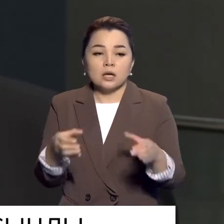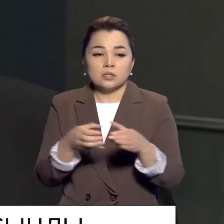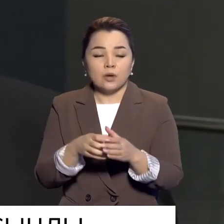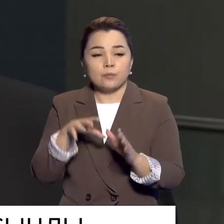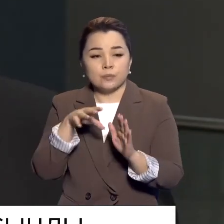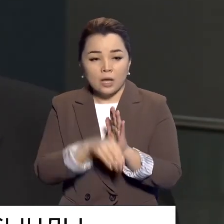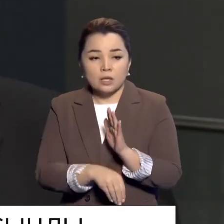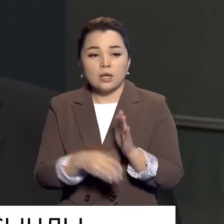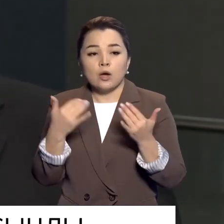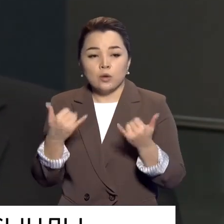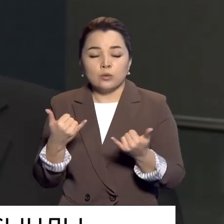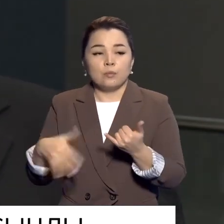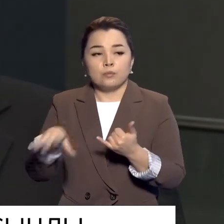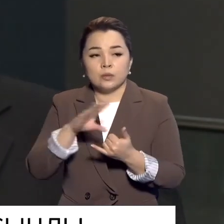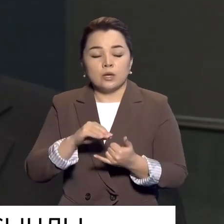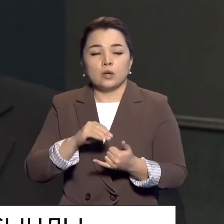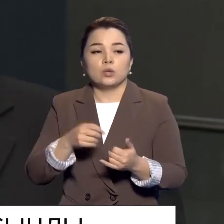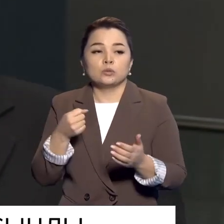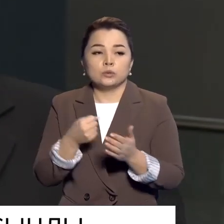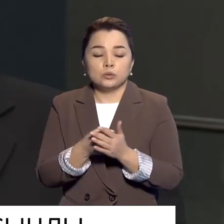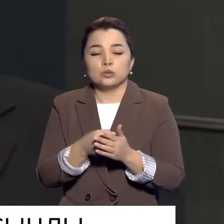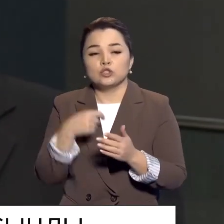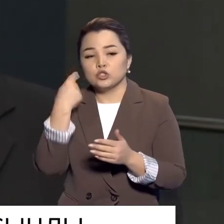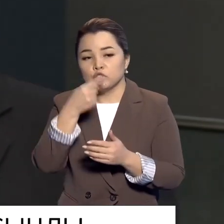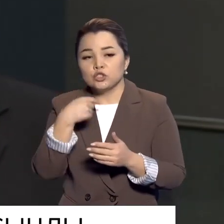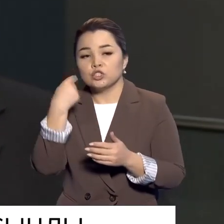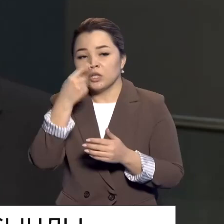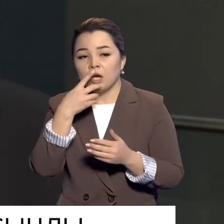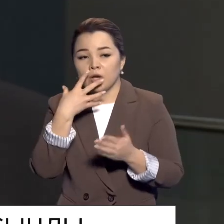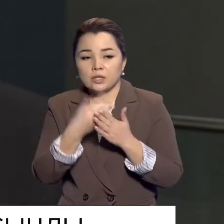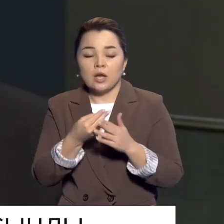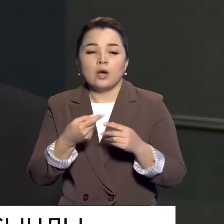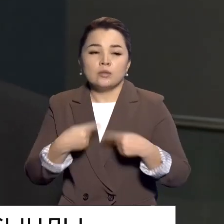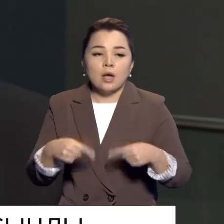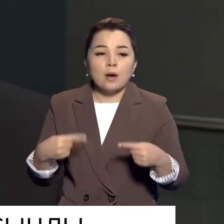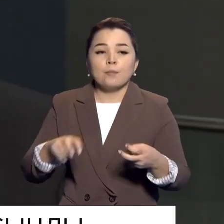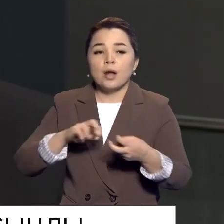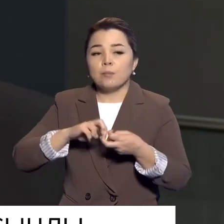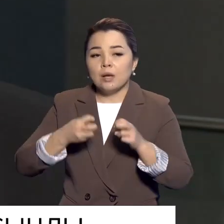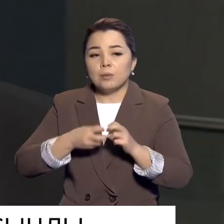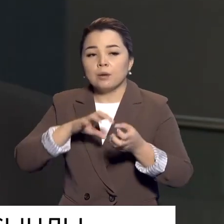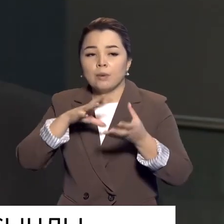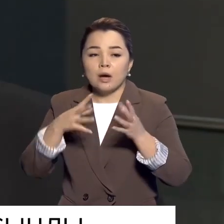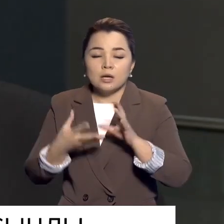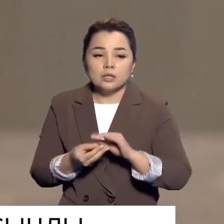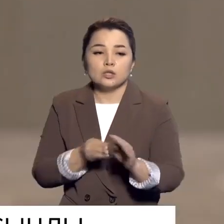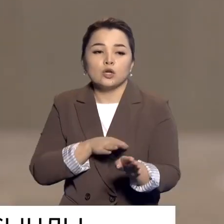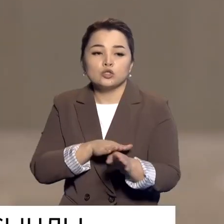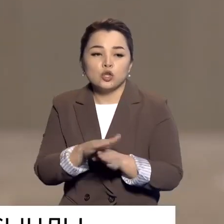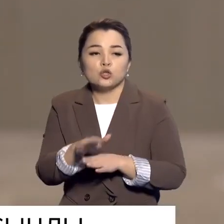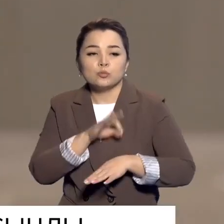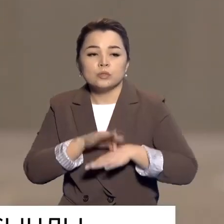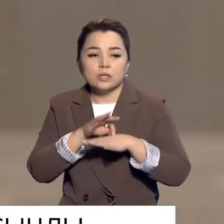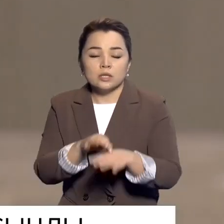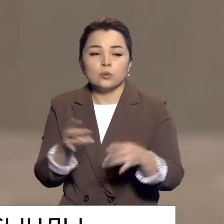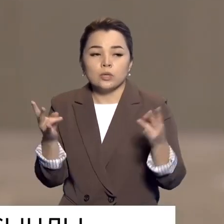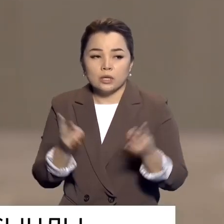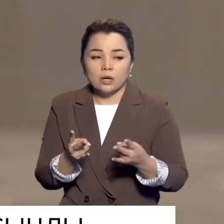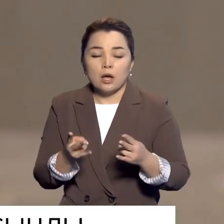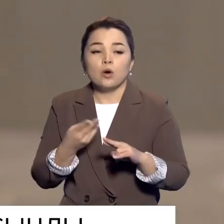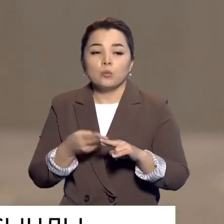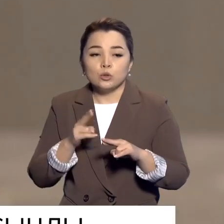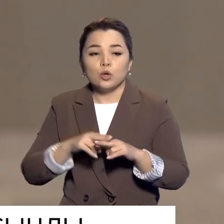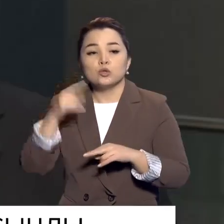біздер бүгіне шүгесіне дейін жеке-жеке кейбір проблемаларды арқарты жіктеуге дейін жетер едік.